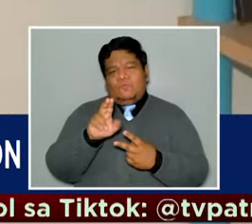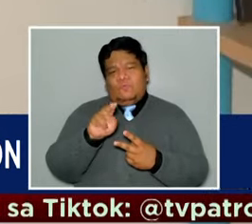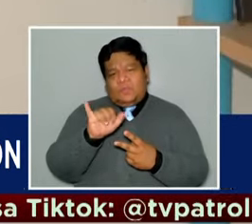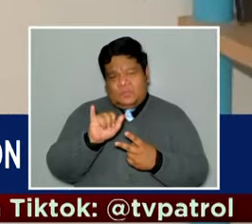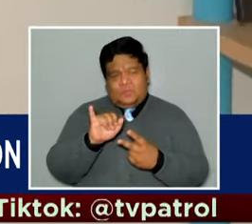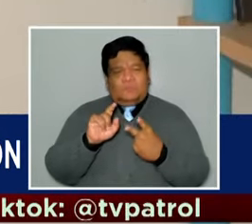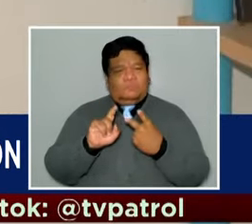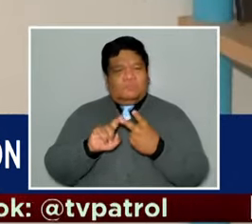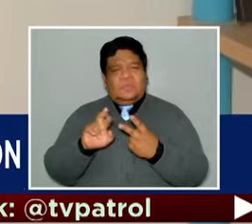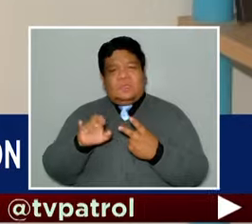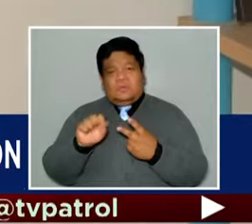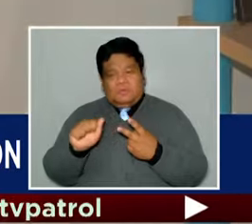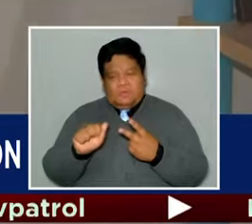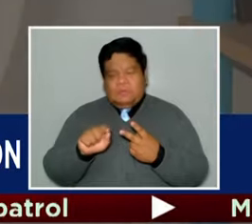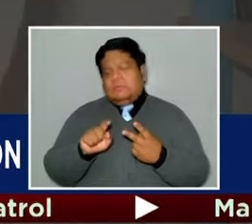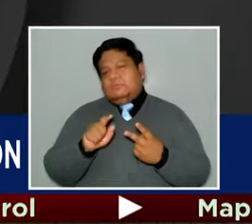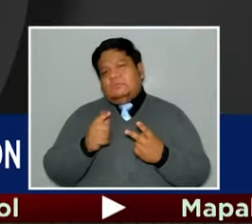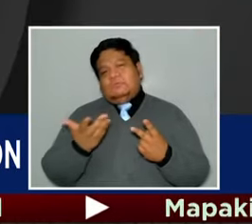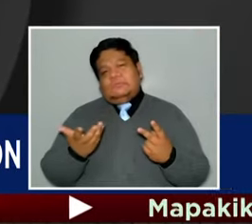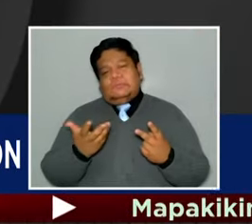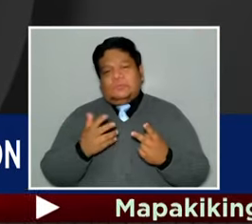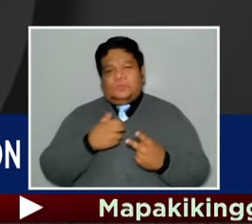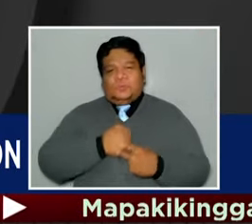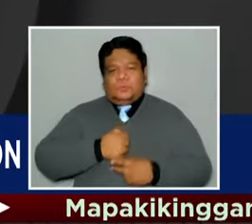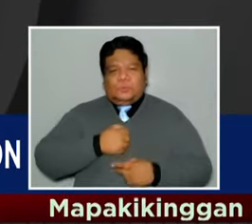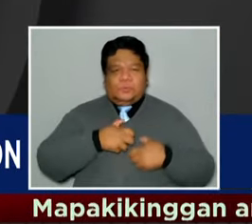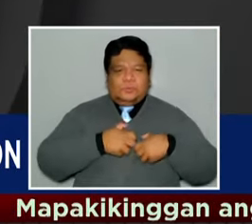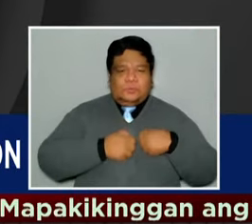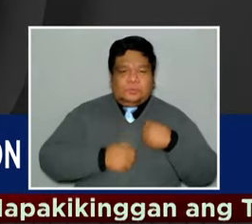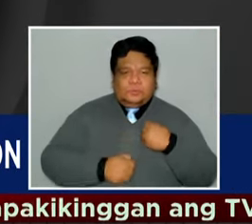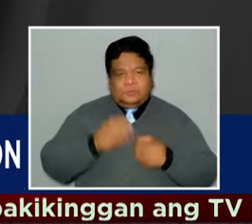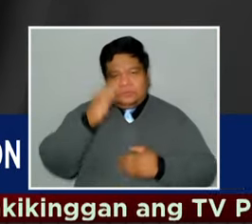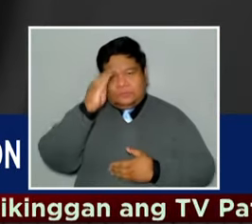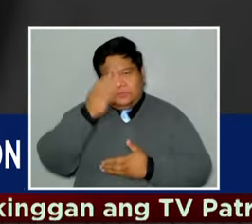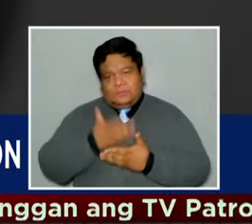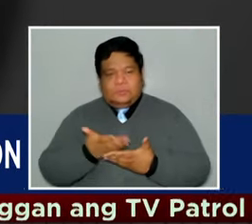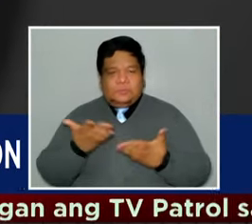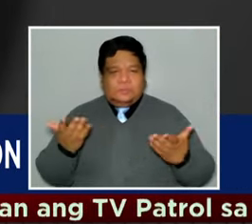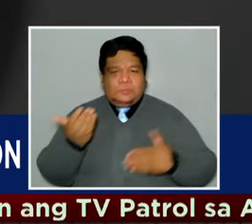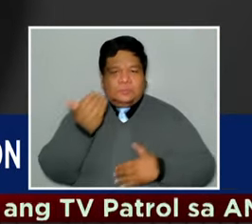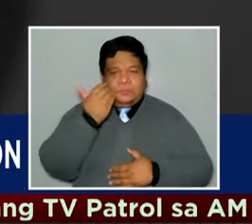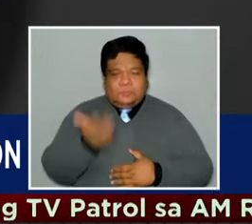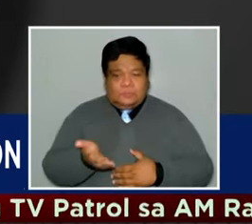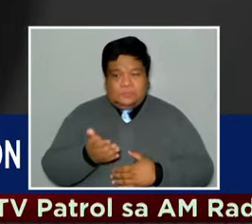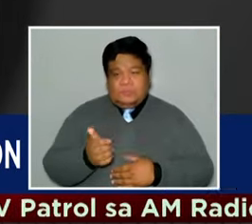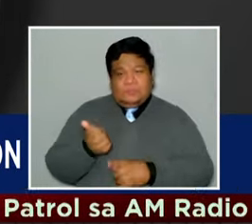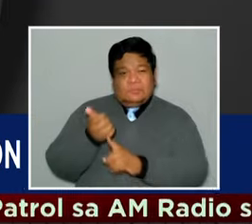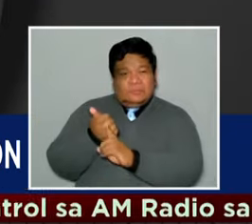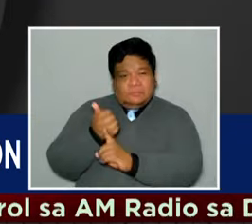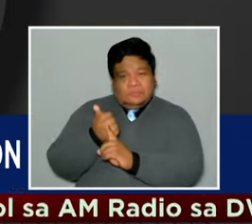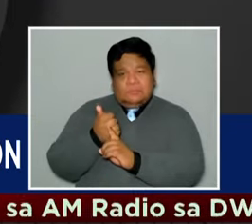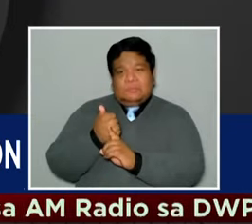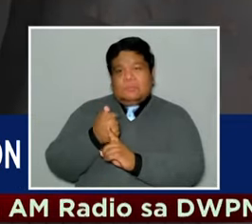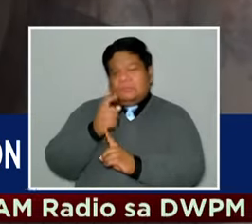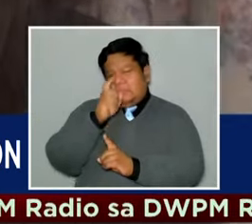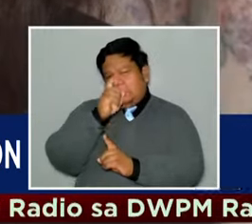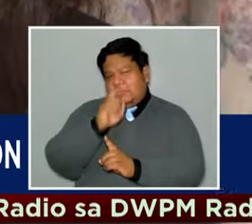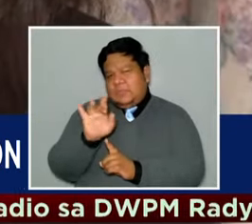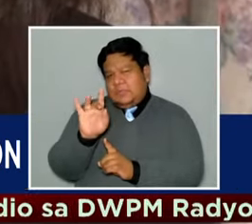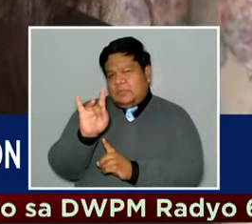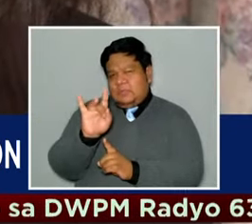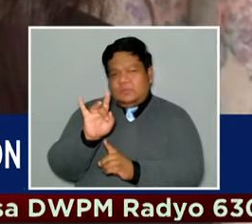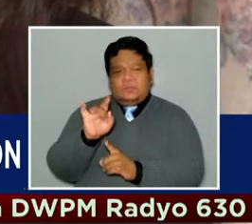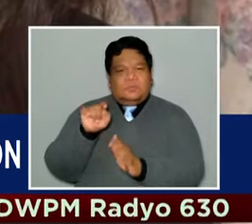si Gianni Risi Ellie Rose. Brutal na pinatay ang 18 taong gulang nilang anak sa Mauban, Quezon.